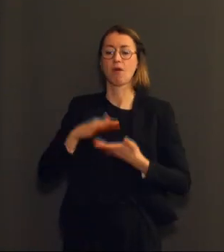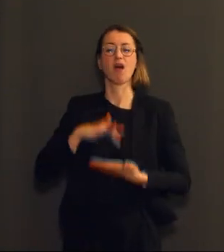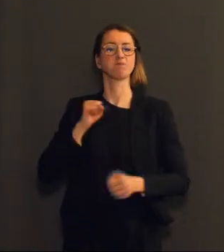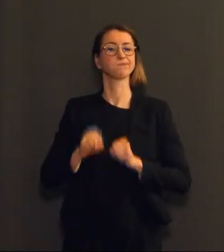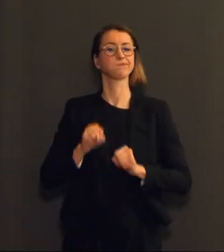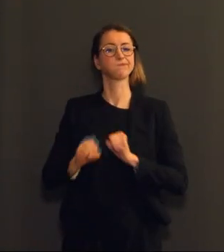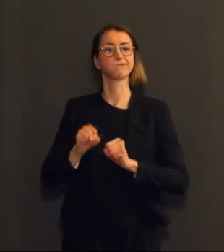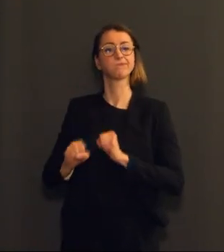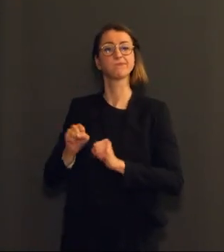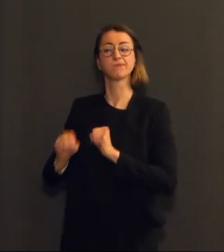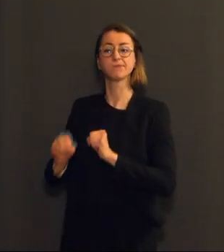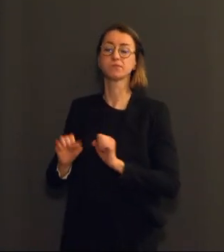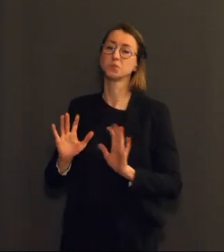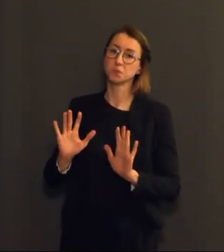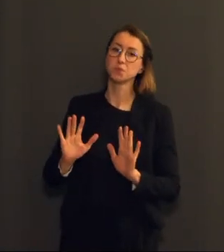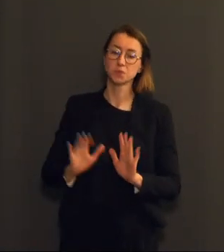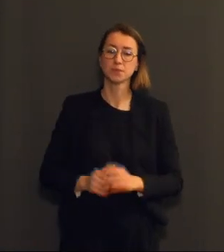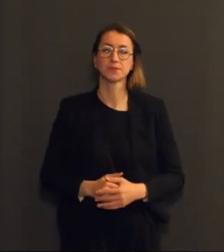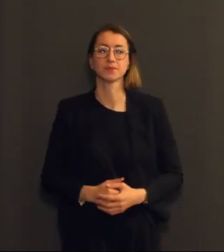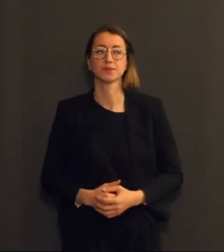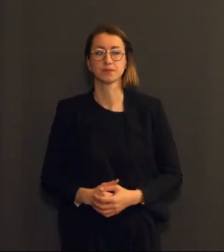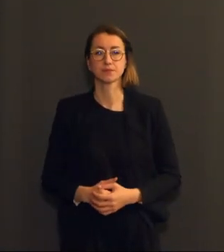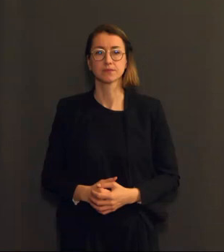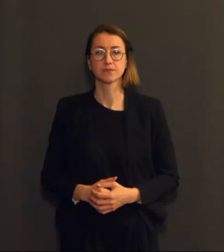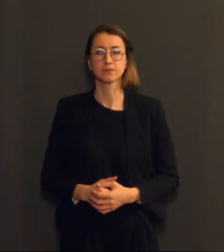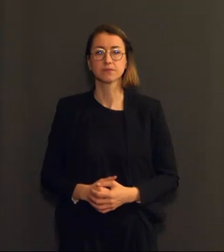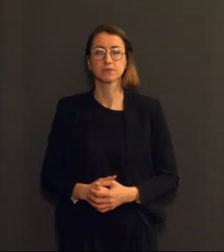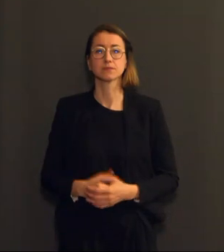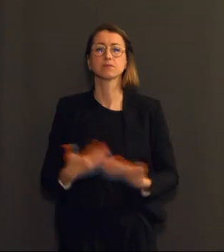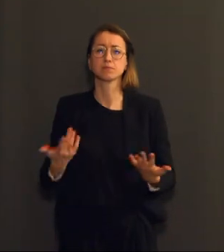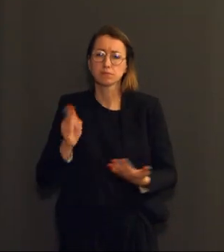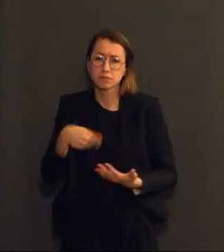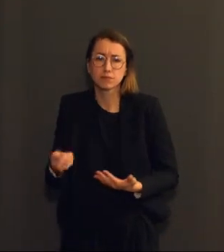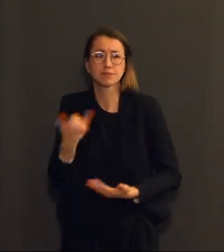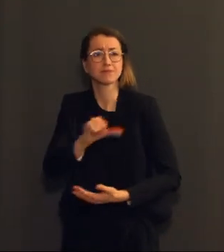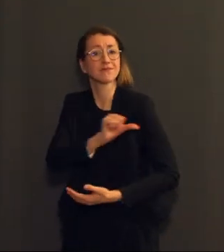variants chez les personnes adéquatement vaccinées dans notre pays.